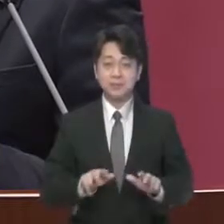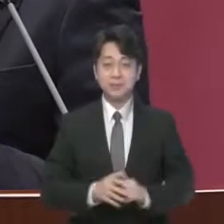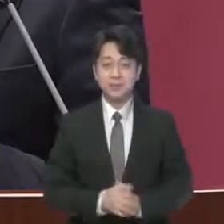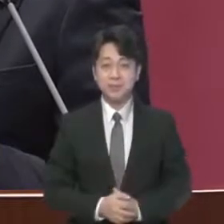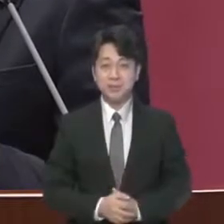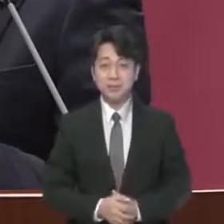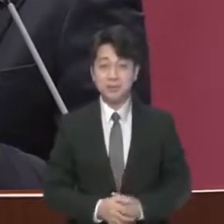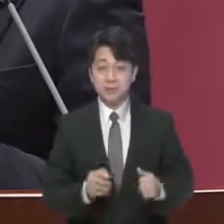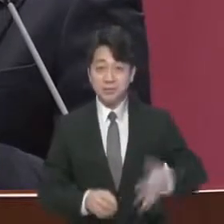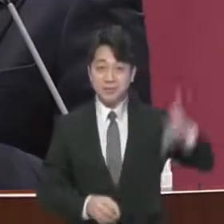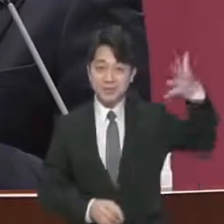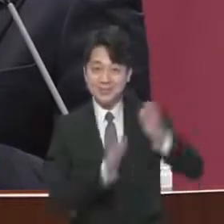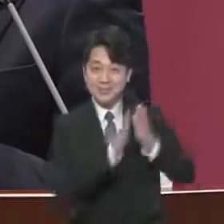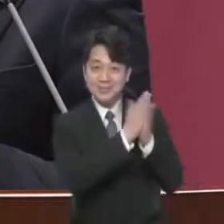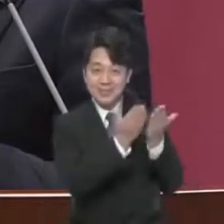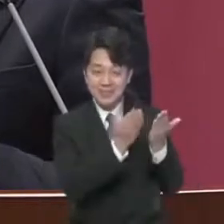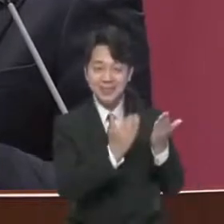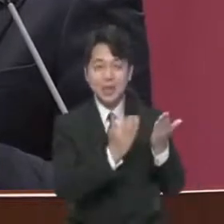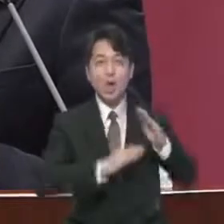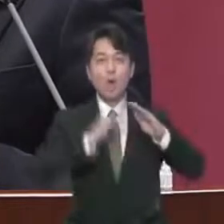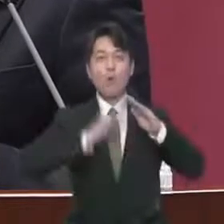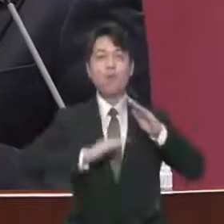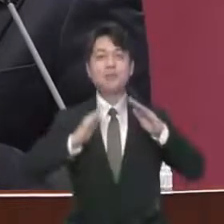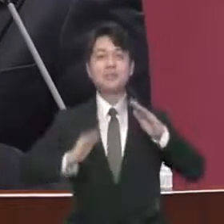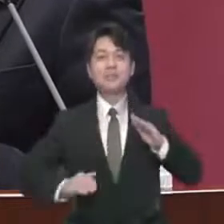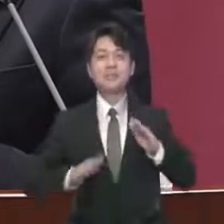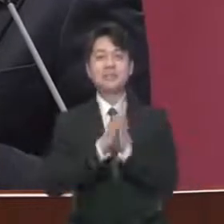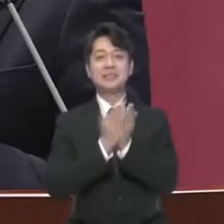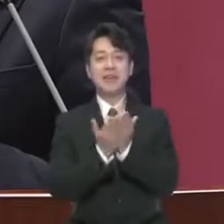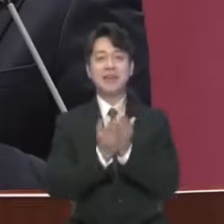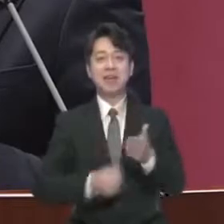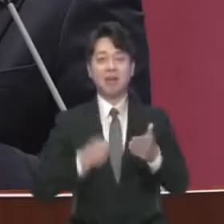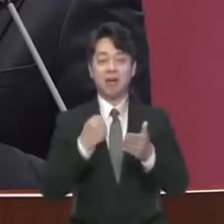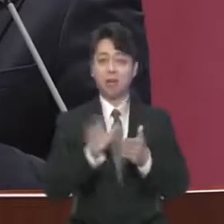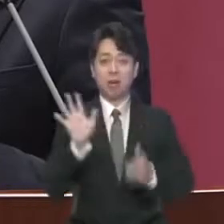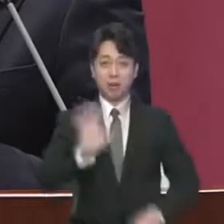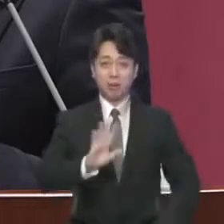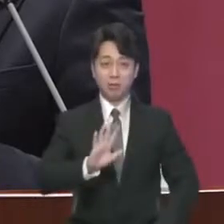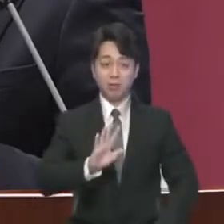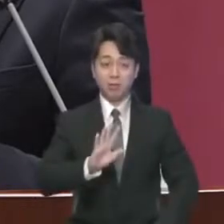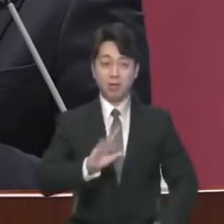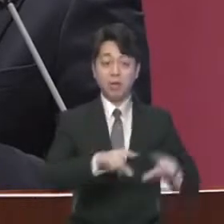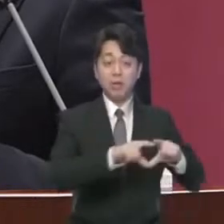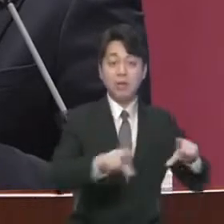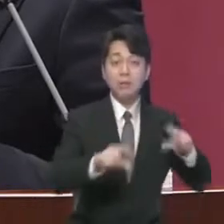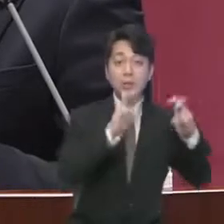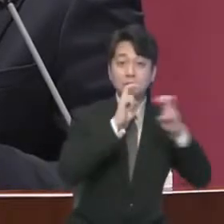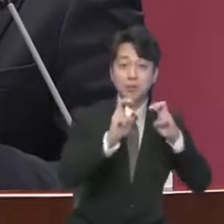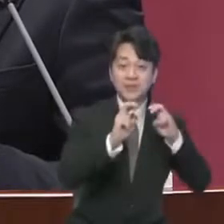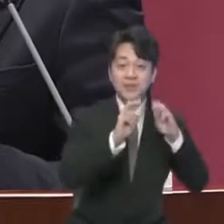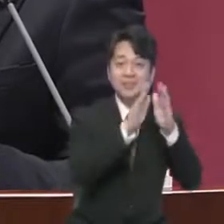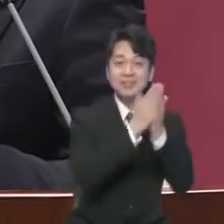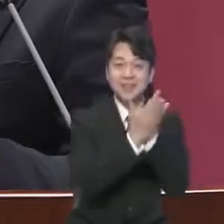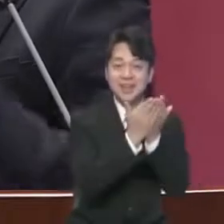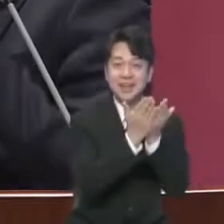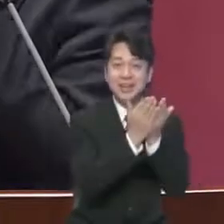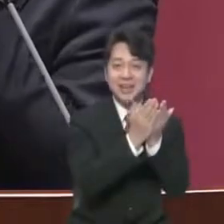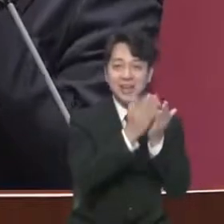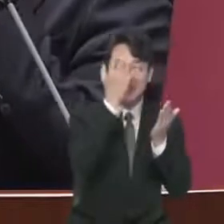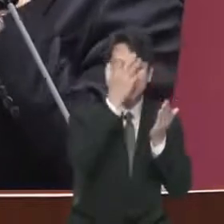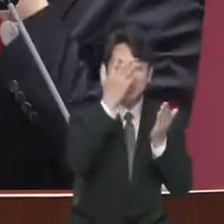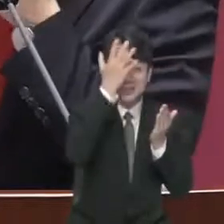아이들의 교과서나 공식 도서로 나간 게 아니고 기업에서 기증하는 책으로 나간 것이기 때문에 저희 교육부하고